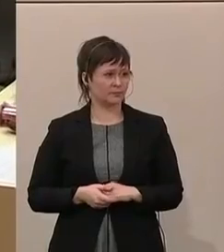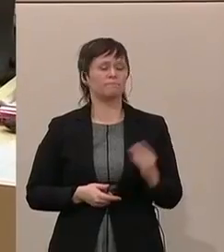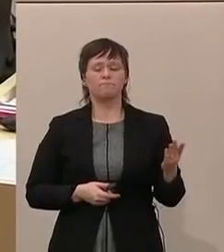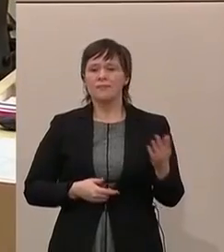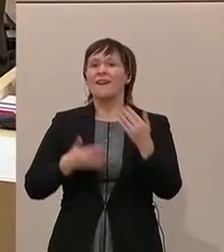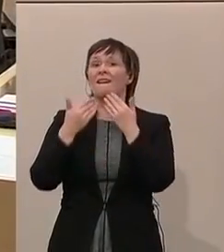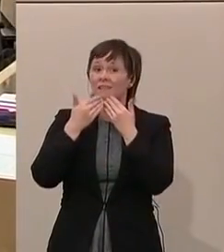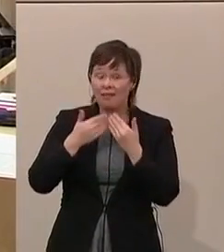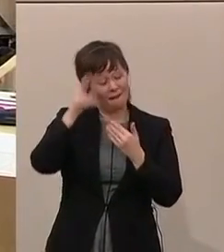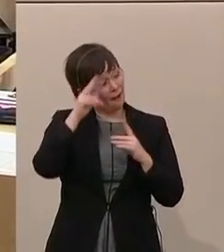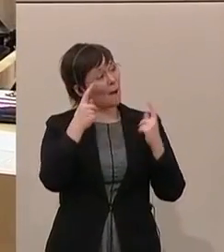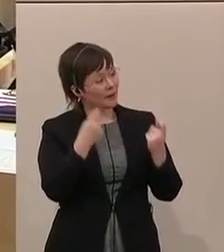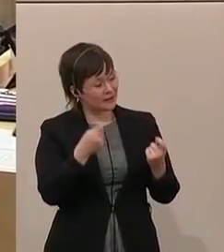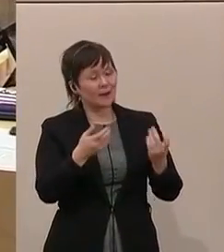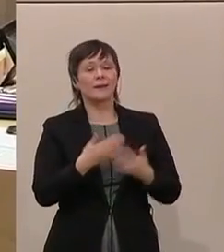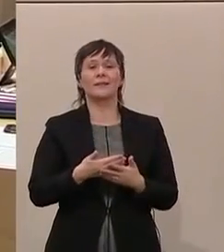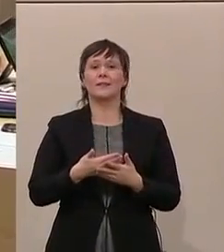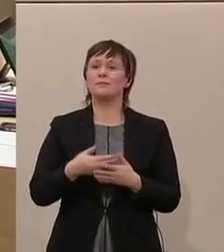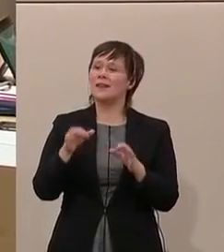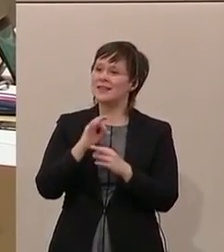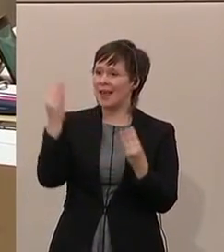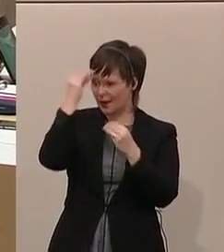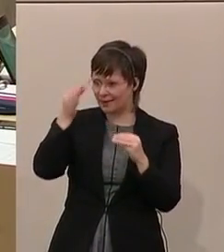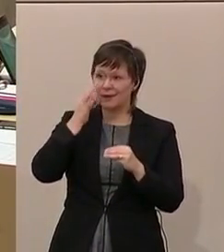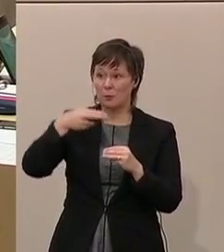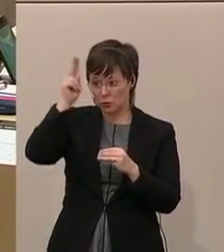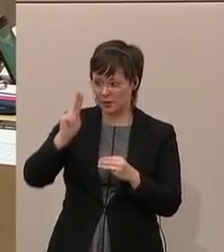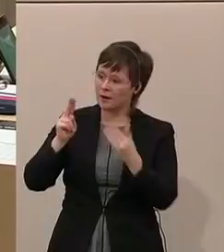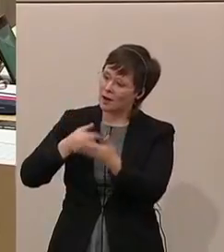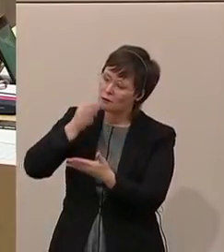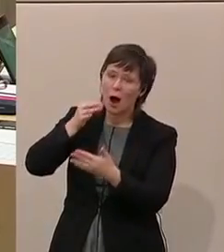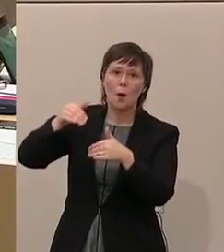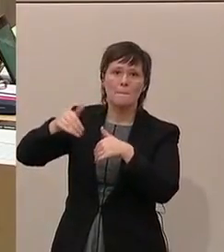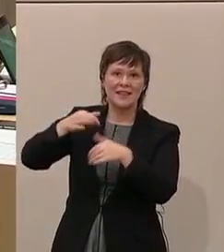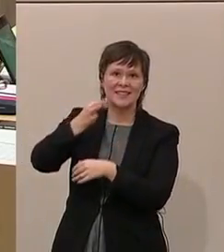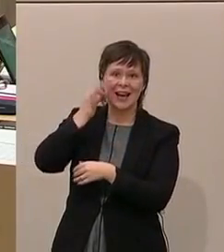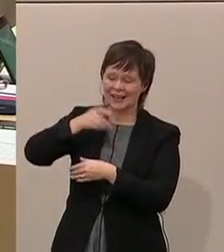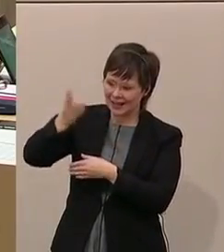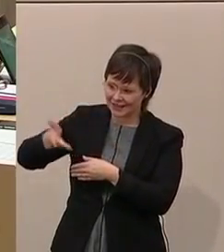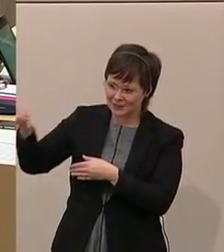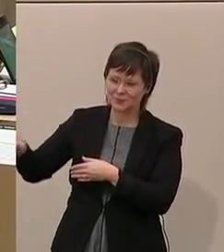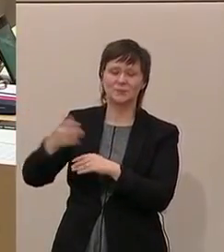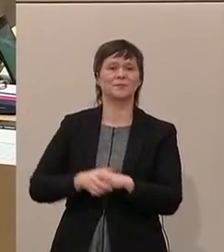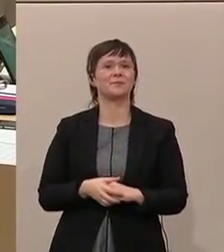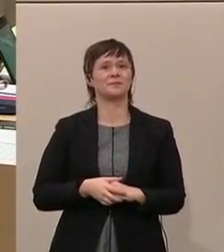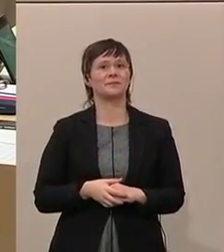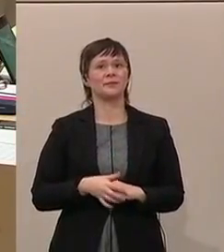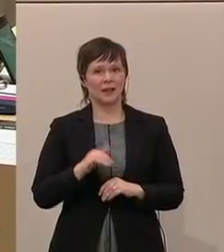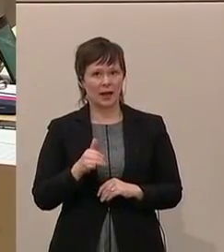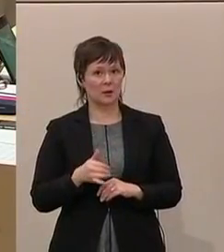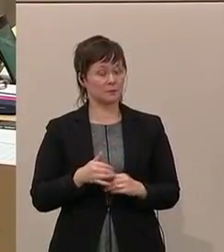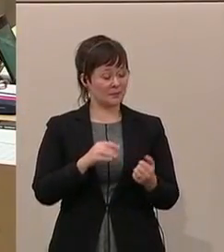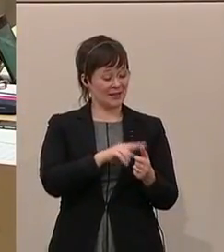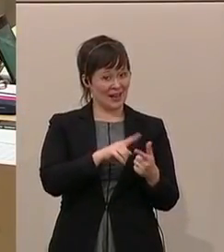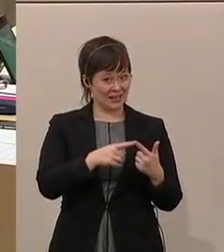Ja, danke, Herr Präsident, meine sehr geehrten Damen und Herren, sehr geehrte Frau Ministerinnen. Ja, nach diesen zwei tatsächlichen Berichtigungen